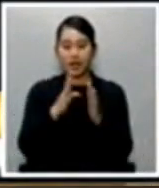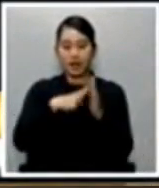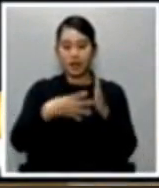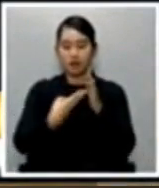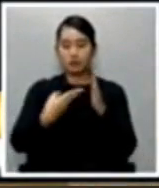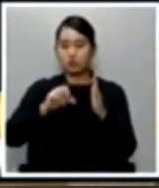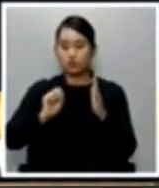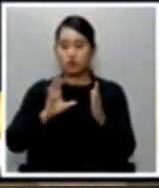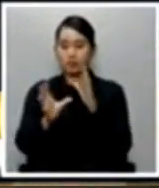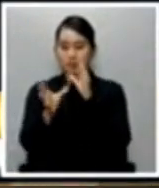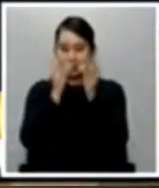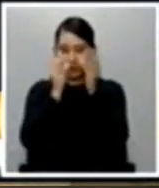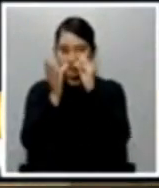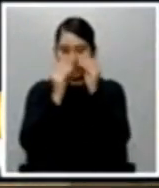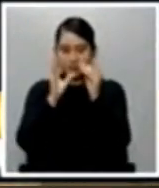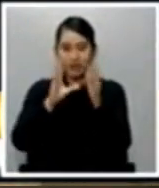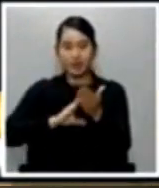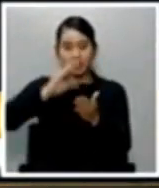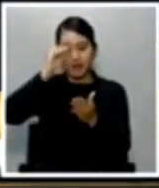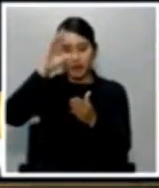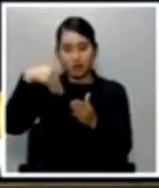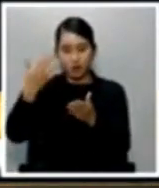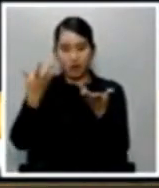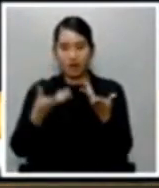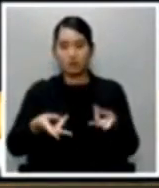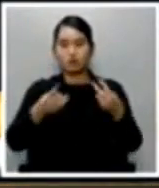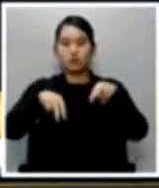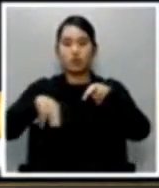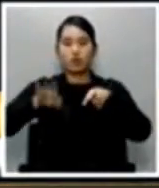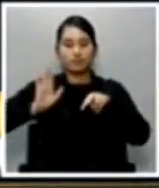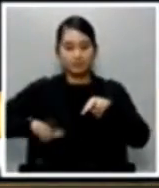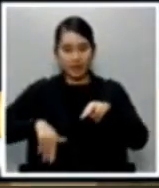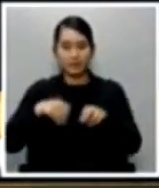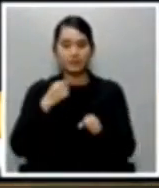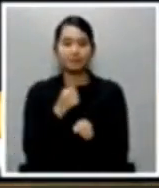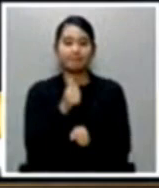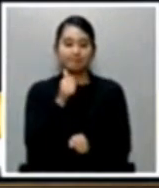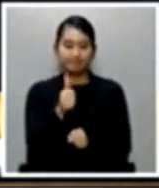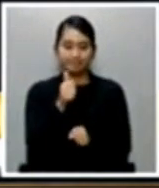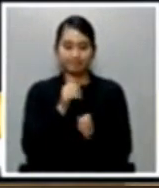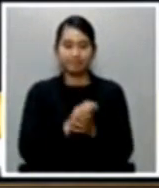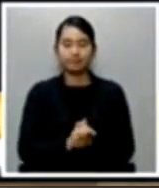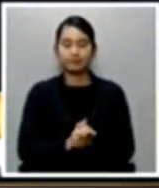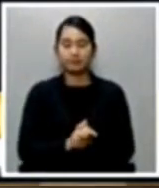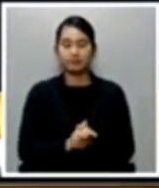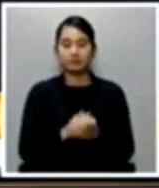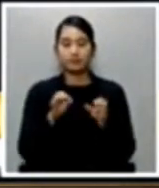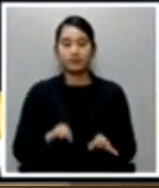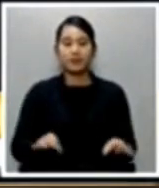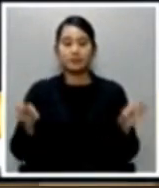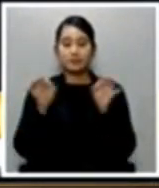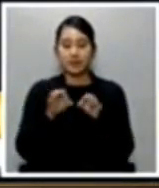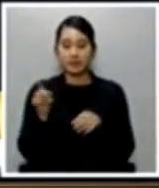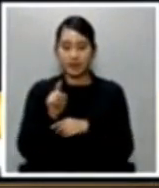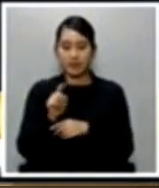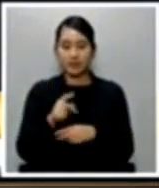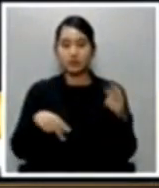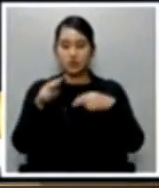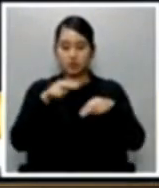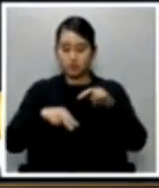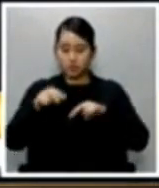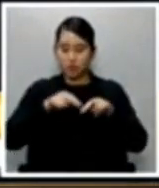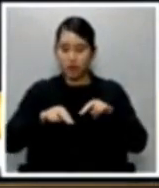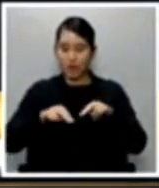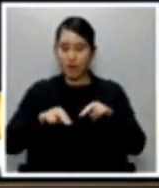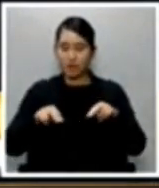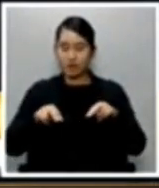ำเนินต่อไปก่อนนะครับแล้วเราค่อยมาทำการตรวจสอบที่หลังนะครับเรื่องที่สำคัญอีกเรื่องนึงก็คือการควบคุมคุณภาพนะครับของหลักสูต